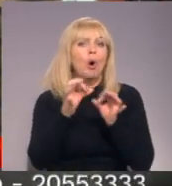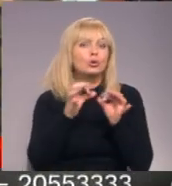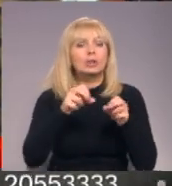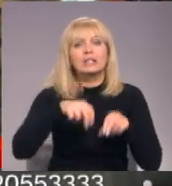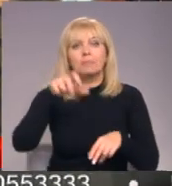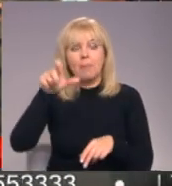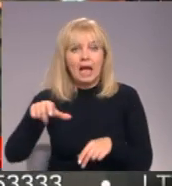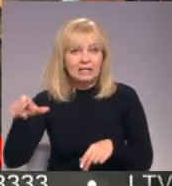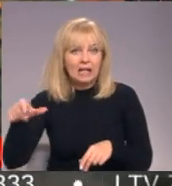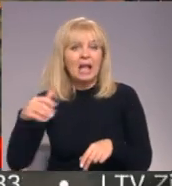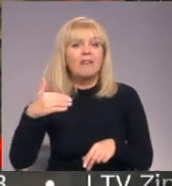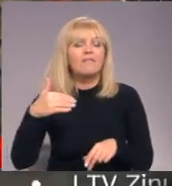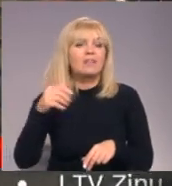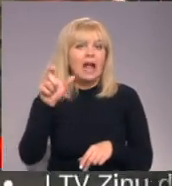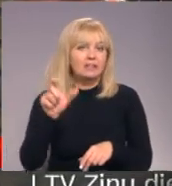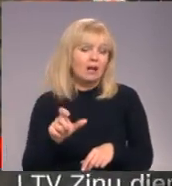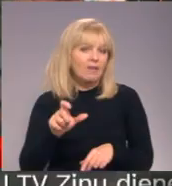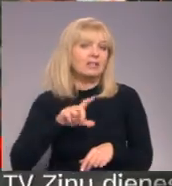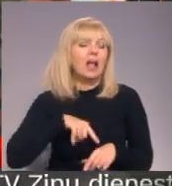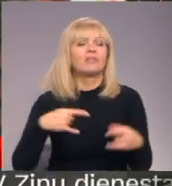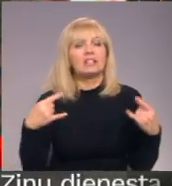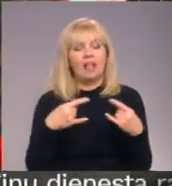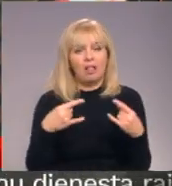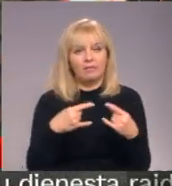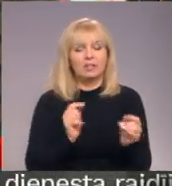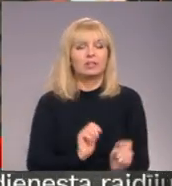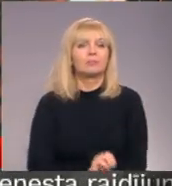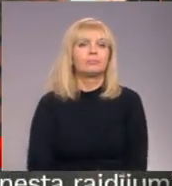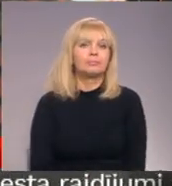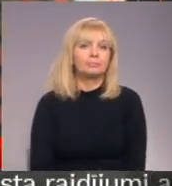Dāvids Freidenfelds, Dzintars Spriņģis, Ainis Kupčs, Latvijas televīzija.